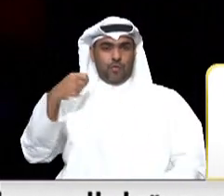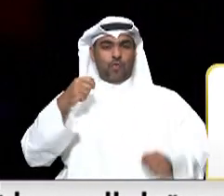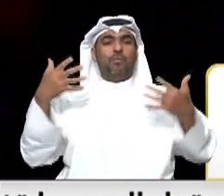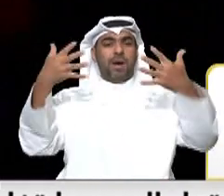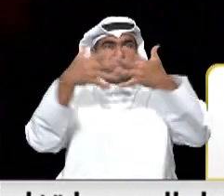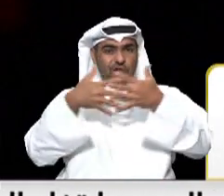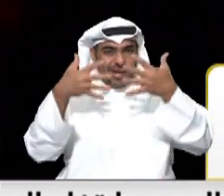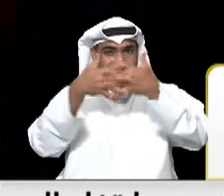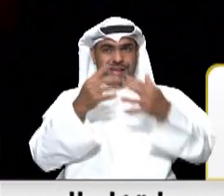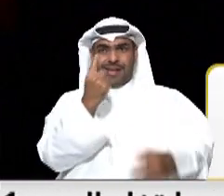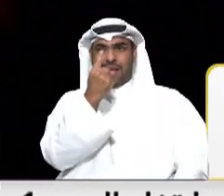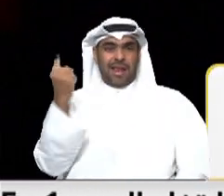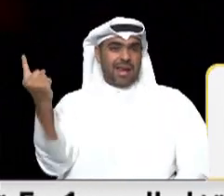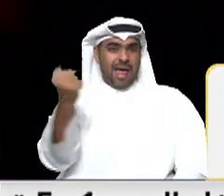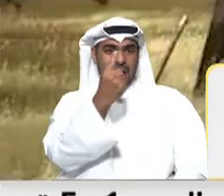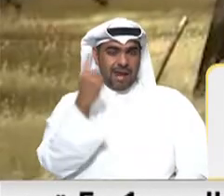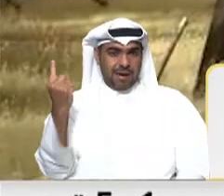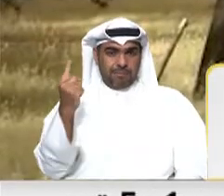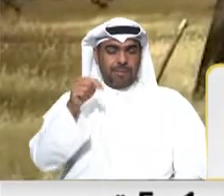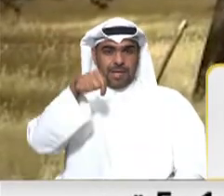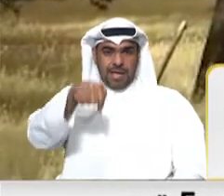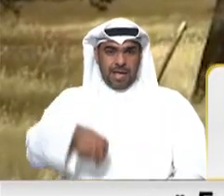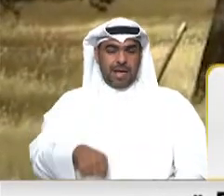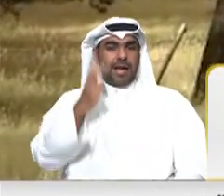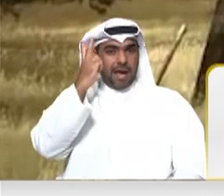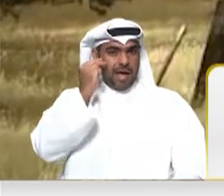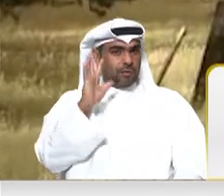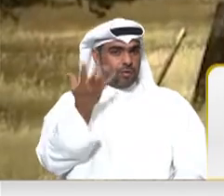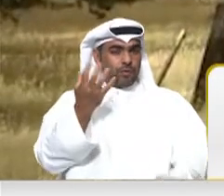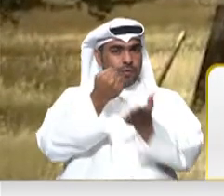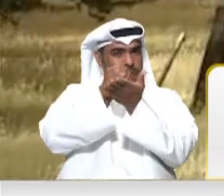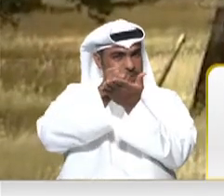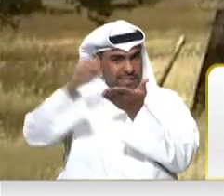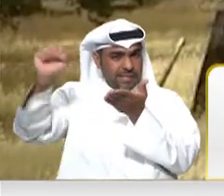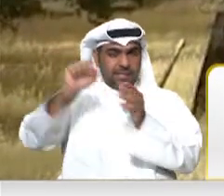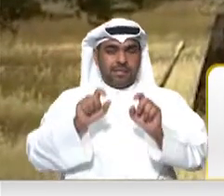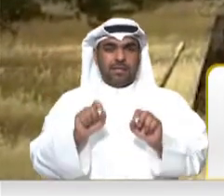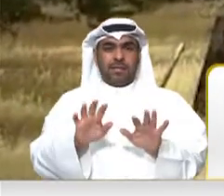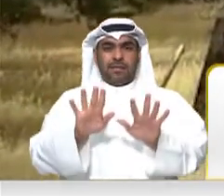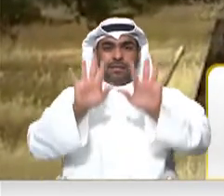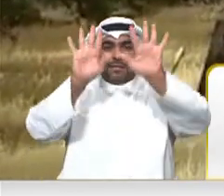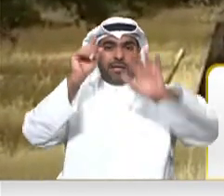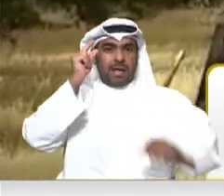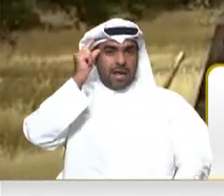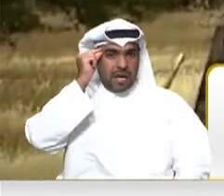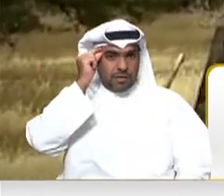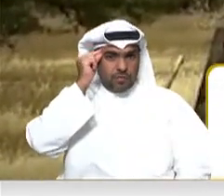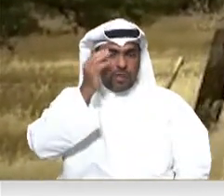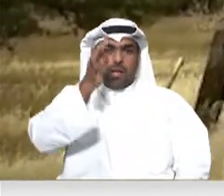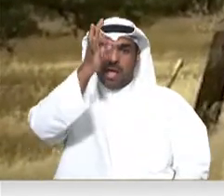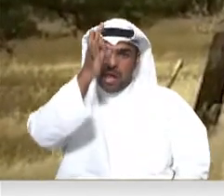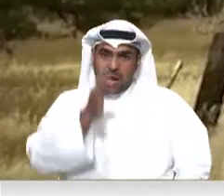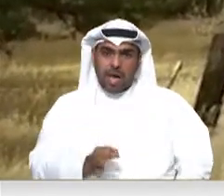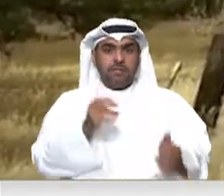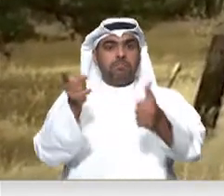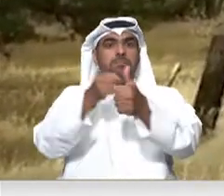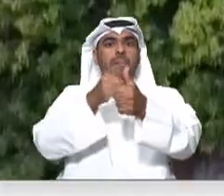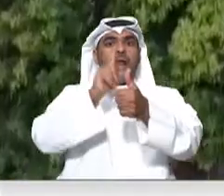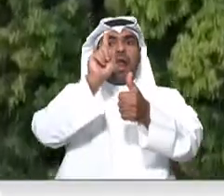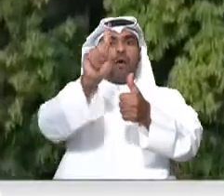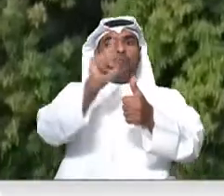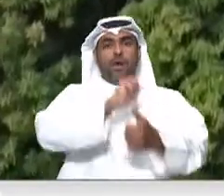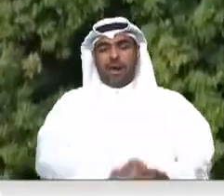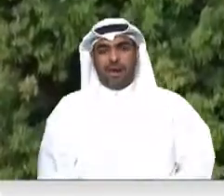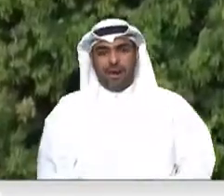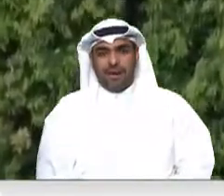العالميه الخاصه بازاله الكربون جزءا اساسيا من استراتيجيتها الشامله للمناخ